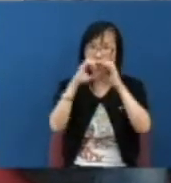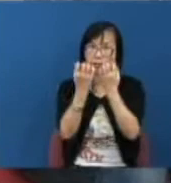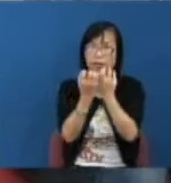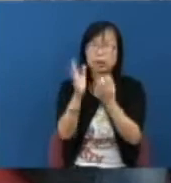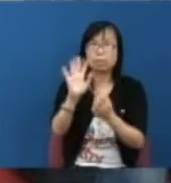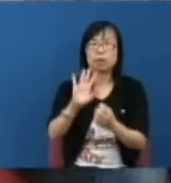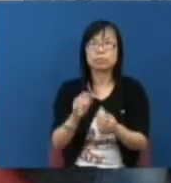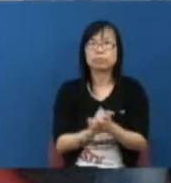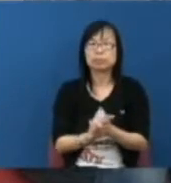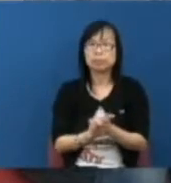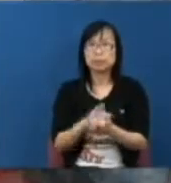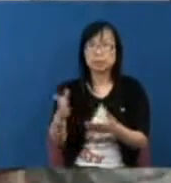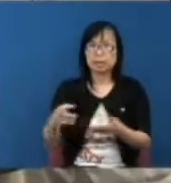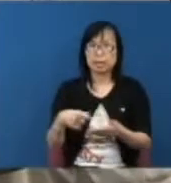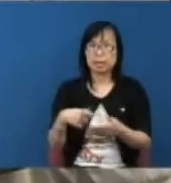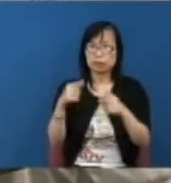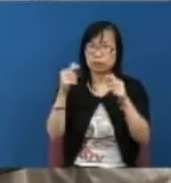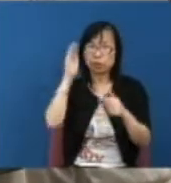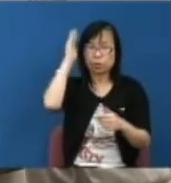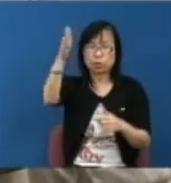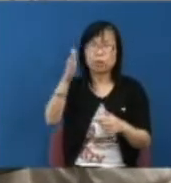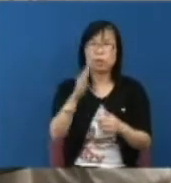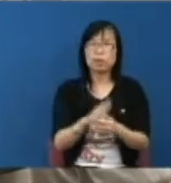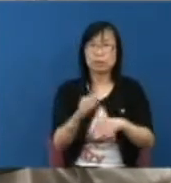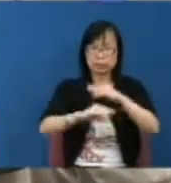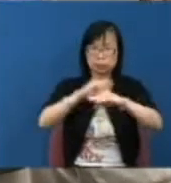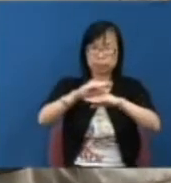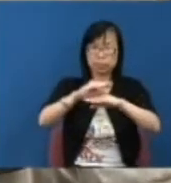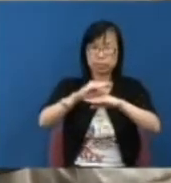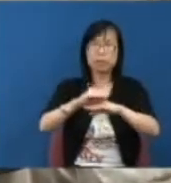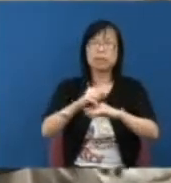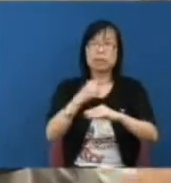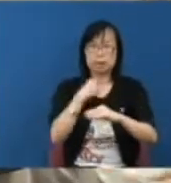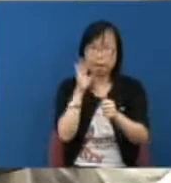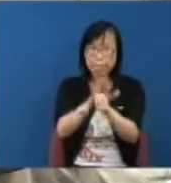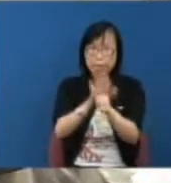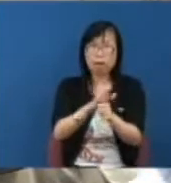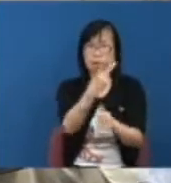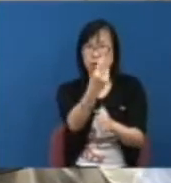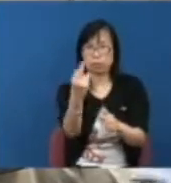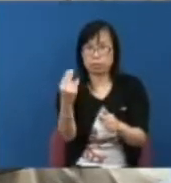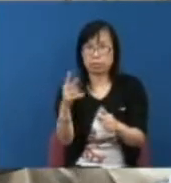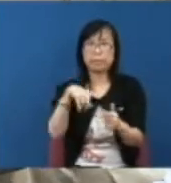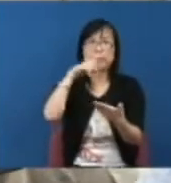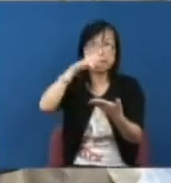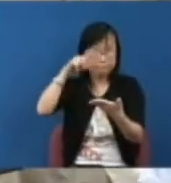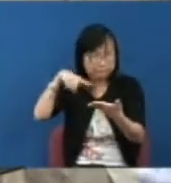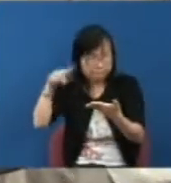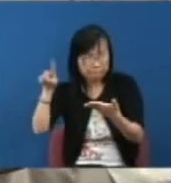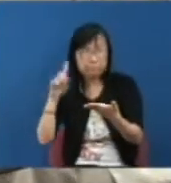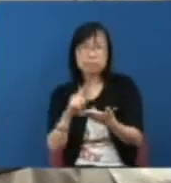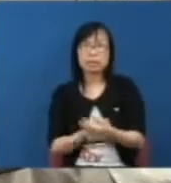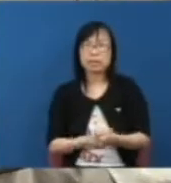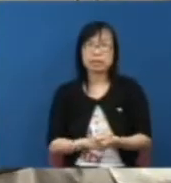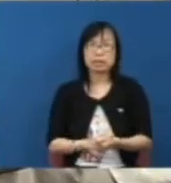該係咁睇。 我覺得其實正統啲就將來咧，就每一等建築物應該幫佢做一個咧綠色嘅審核。咁佢譬